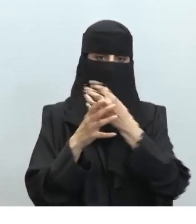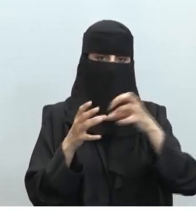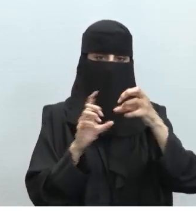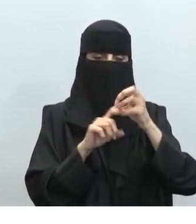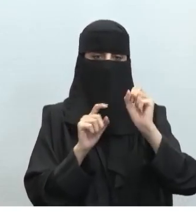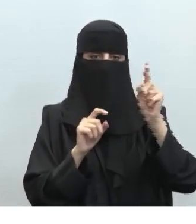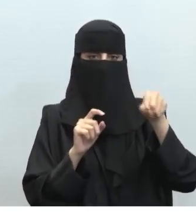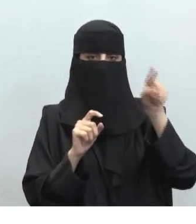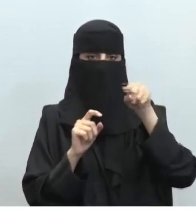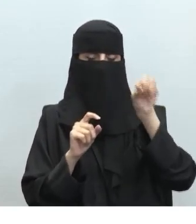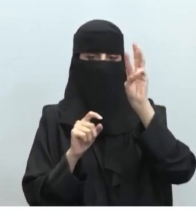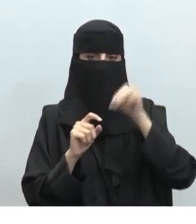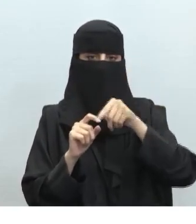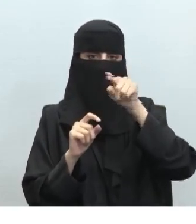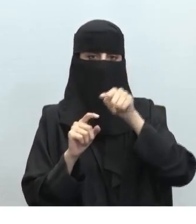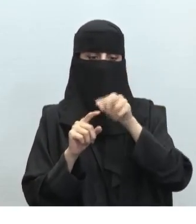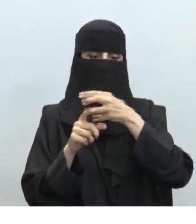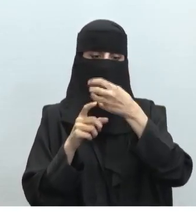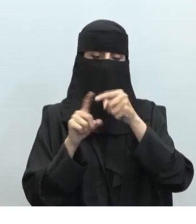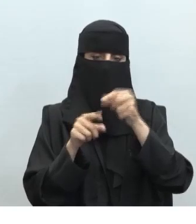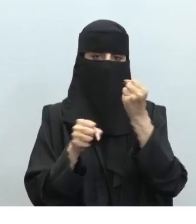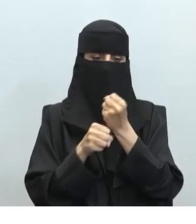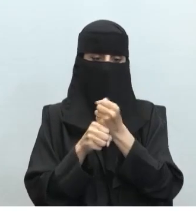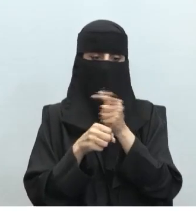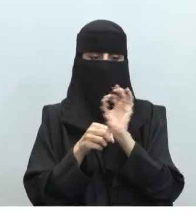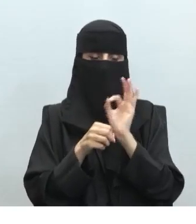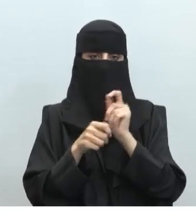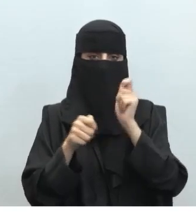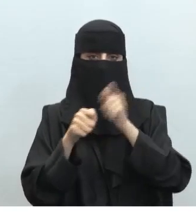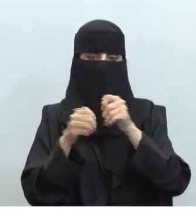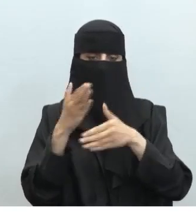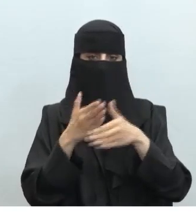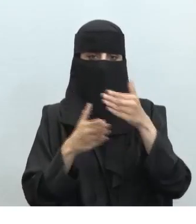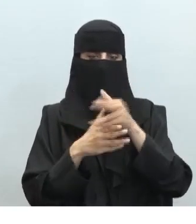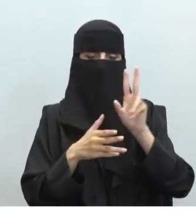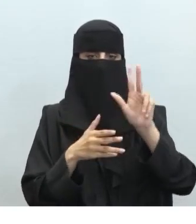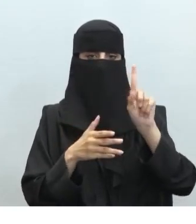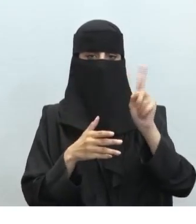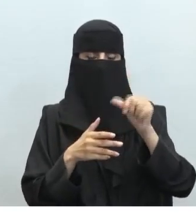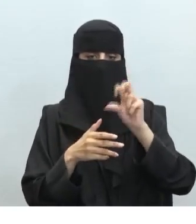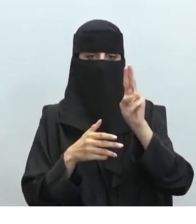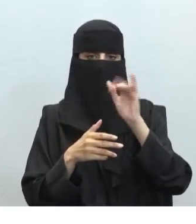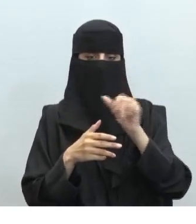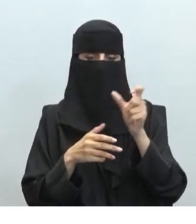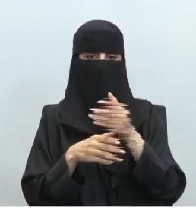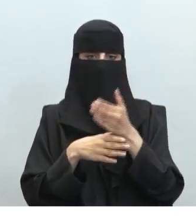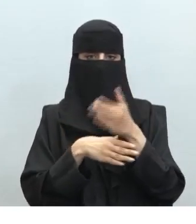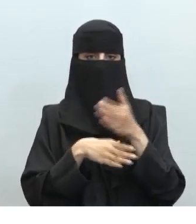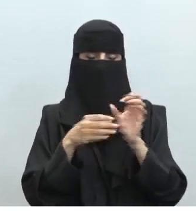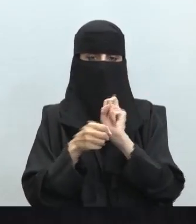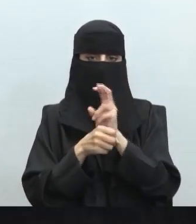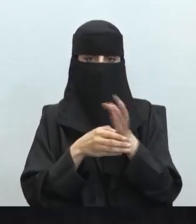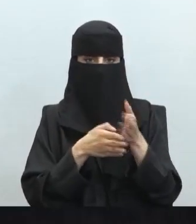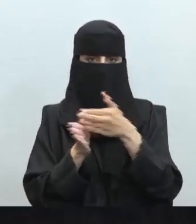يقوم بتوجيه صناعه البروتين نحن لدينا مثلا عطينا خلال مثلا دراستنا في الحصه ذكرنا كان هنالك ارتفاع في